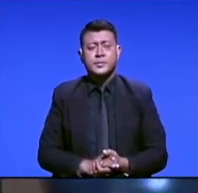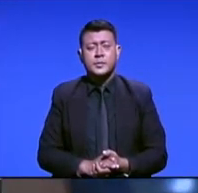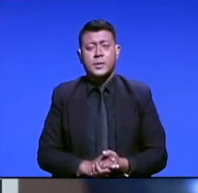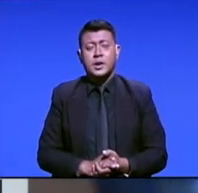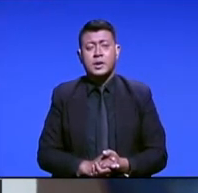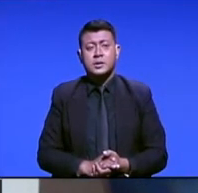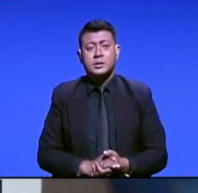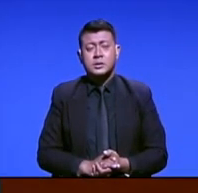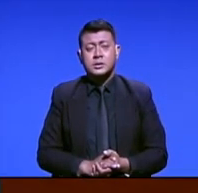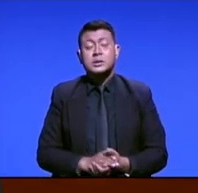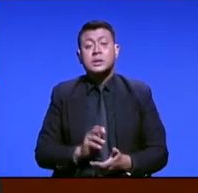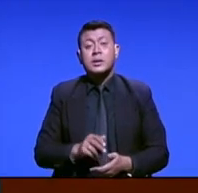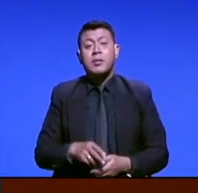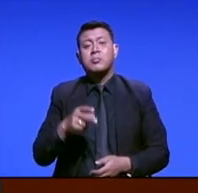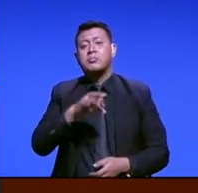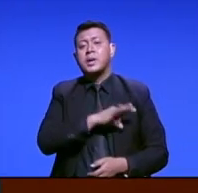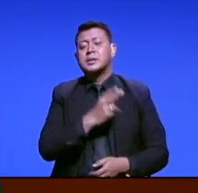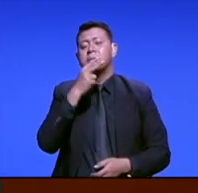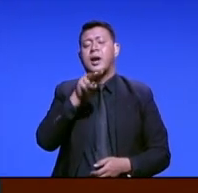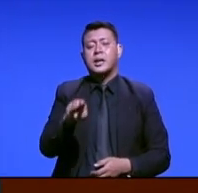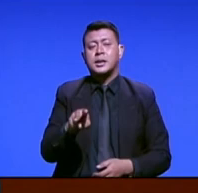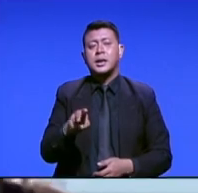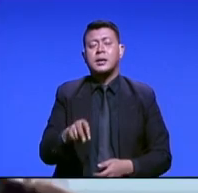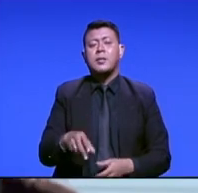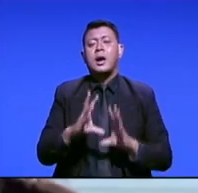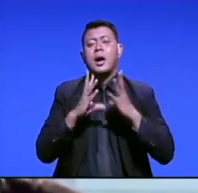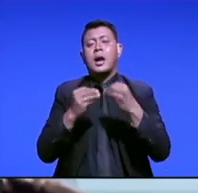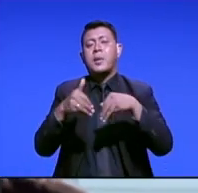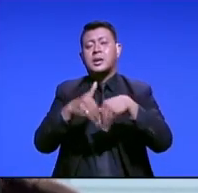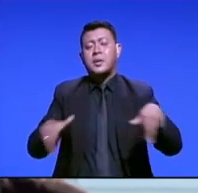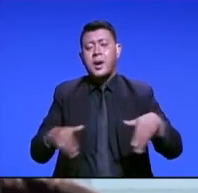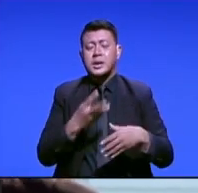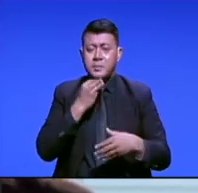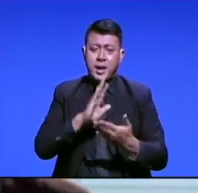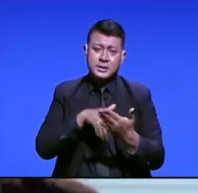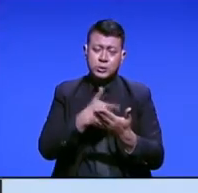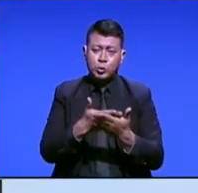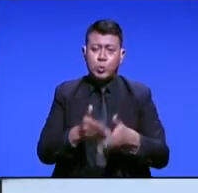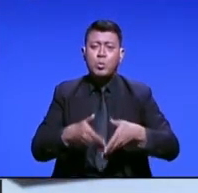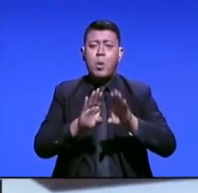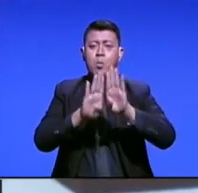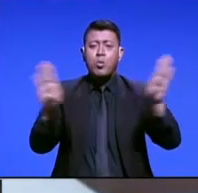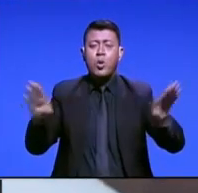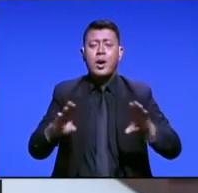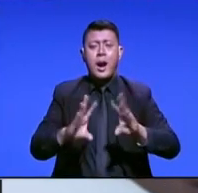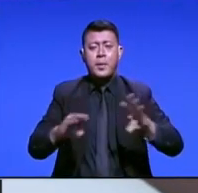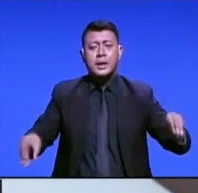Hal ini sempat pula menjadi perhatian Presiden dan disampaikan saat rapat terbatas membahas program Cipta Lapangan Kerja.